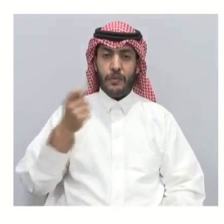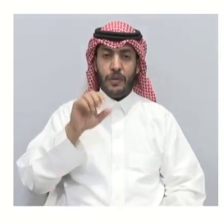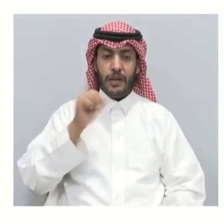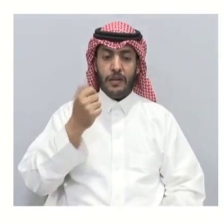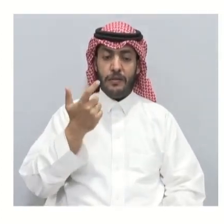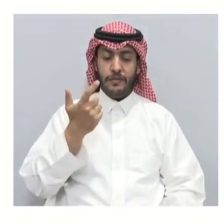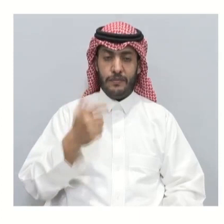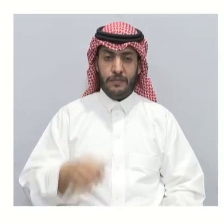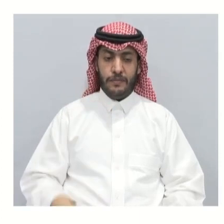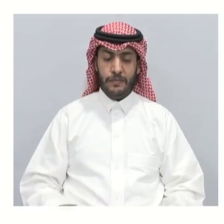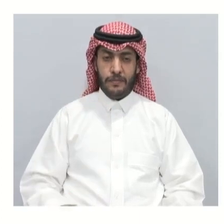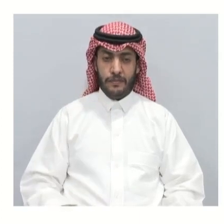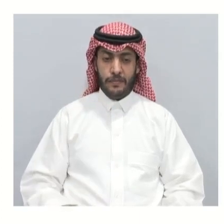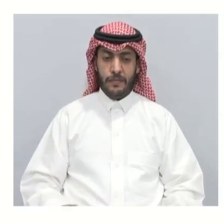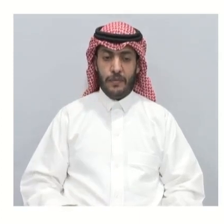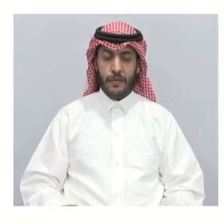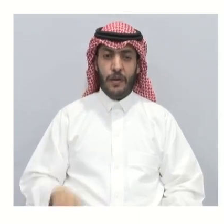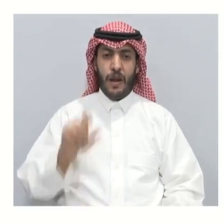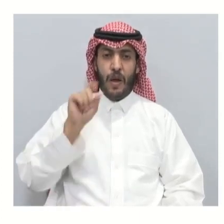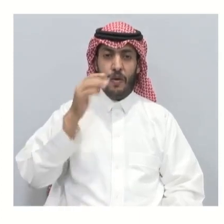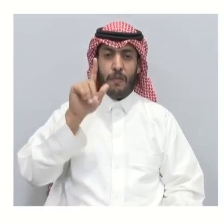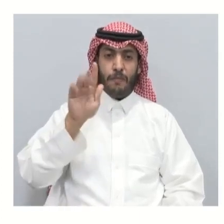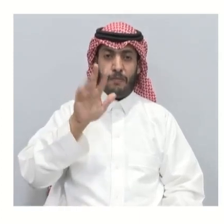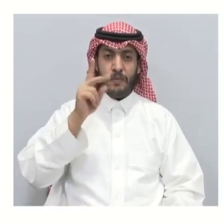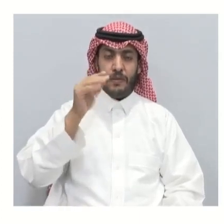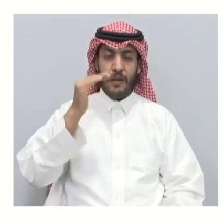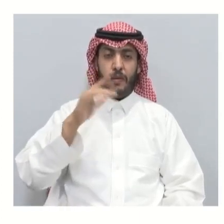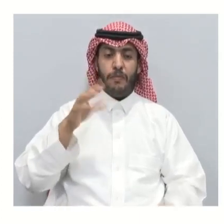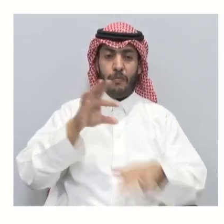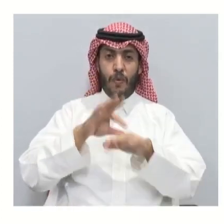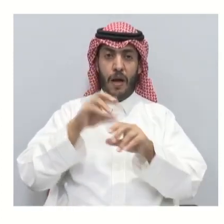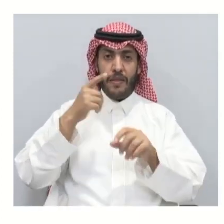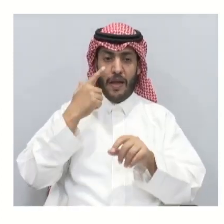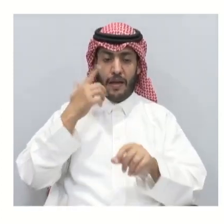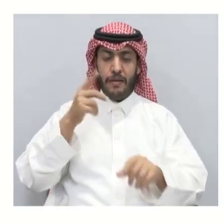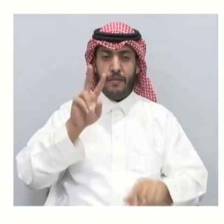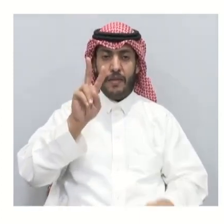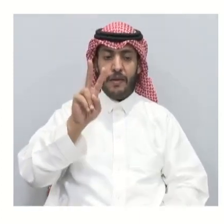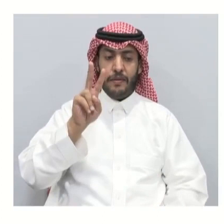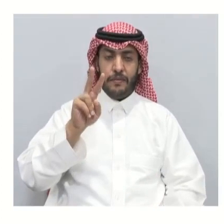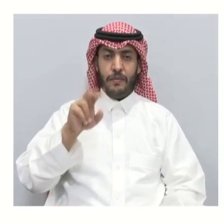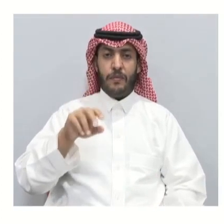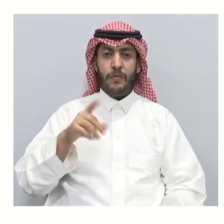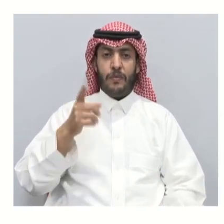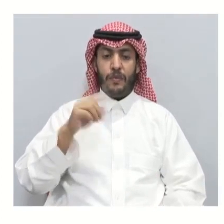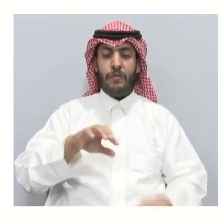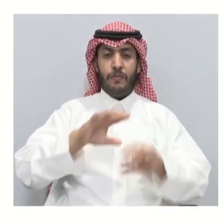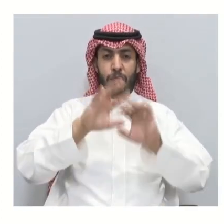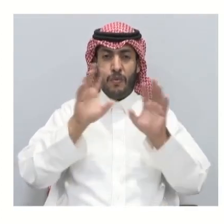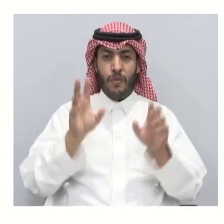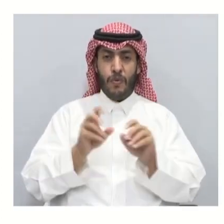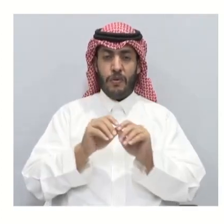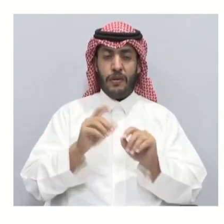الكسر بهذا الشكل اسعدكم الله في الجزء العلوي البسط عدد المخلوقات الحيه كم اثنان طيب عدد